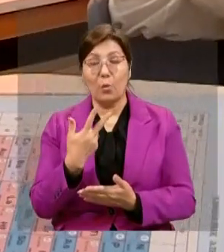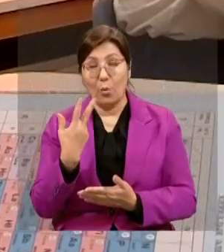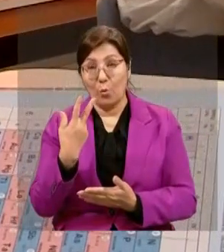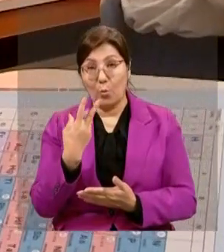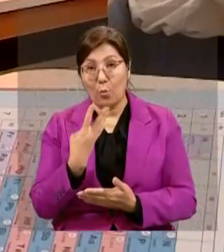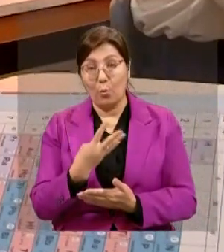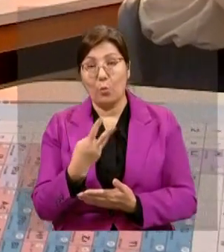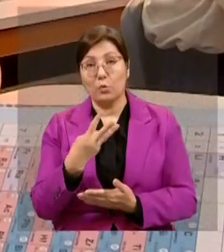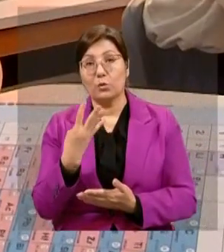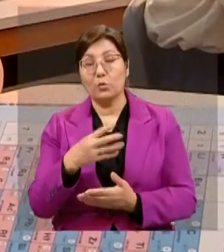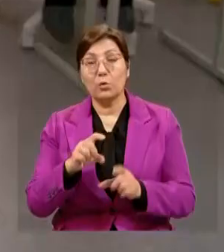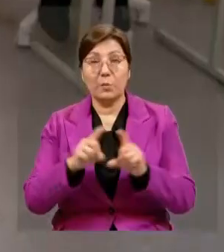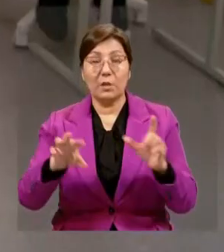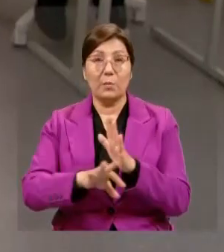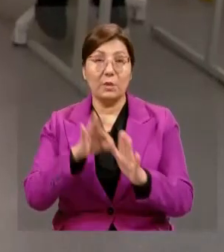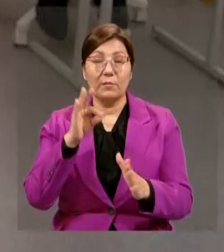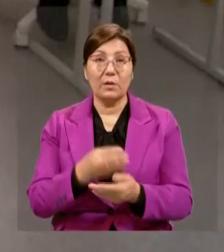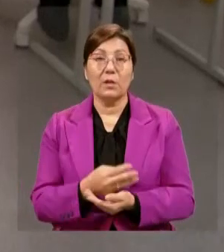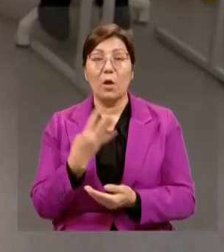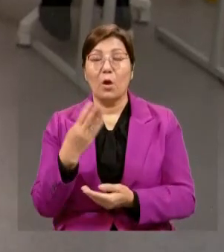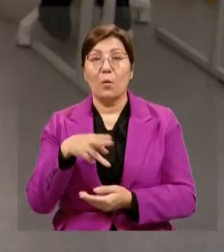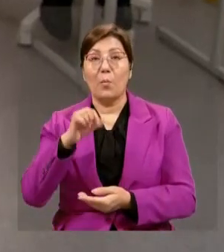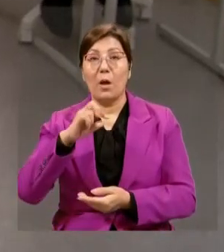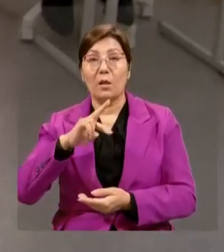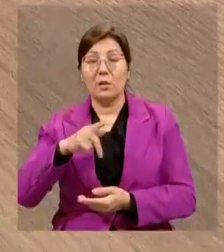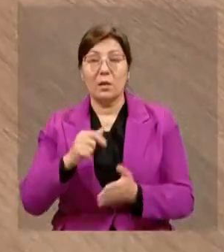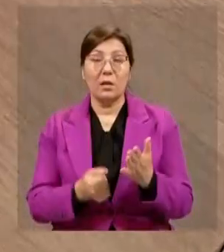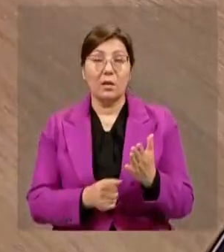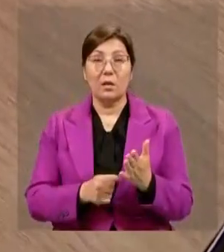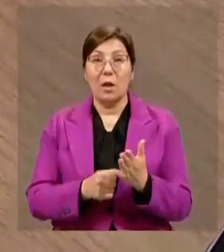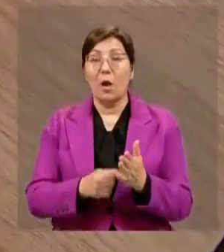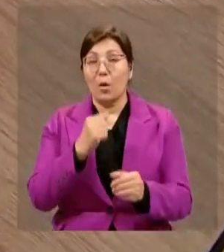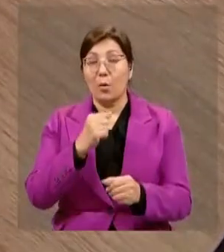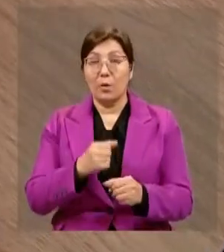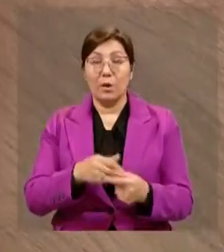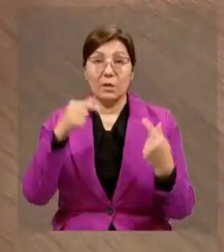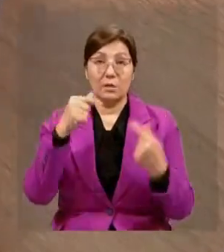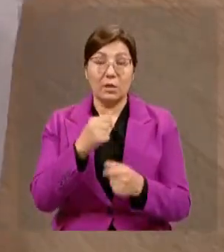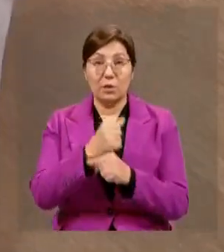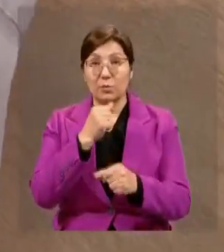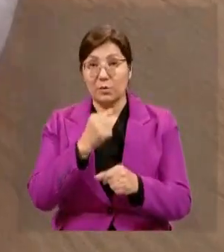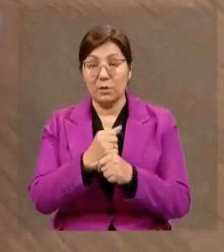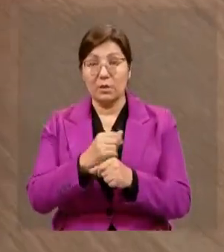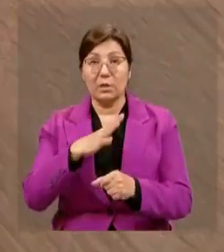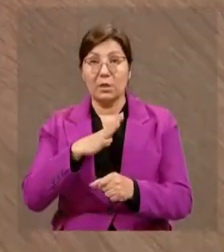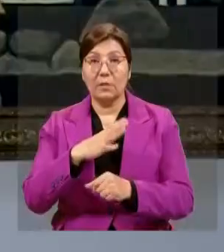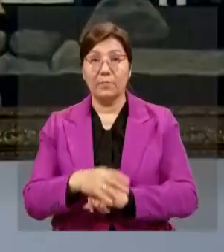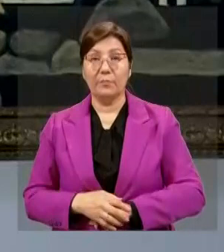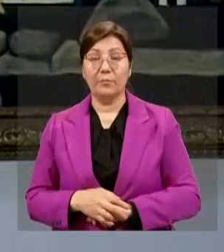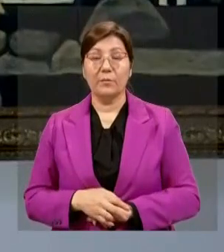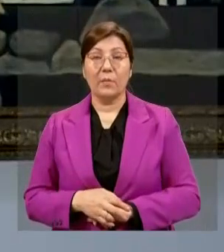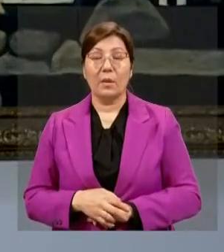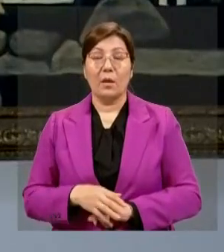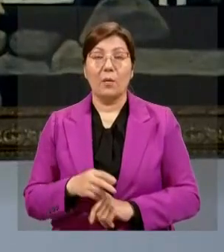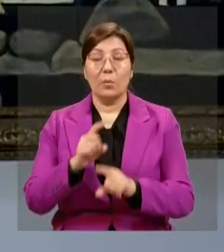белгіленді. Жоба аясында мектептерді дамытудың 4 моделі іске асырылды. Стриминг, онлайн оқыту, тірек және магниттік мектептер кешені құрылды.